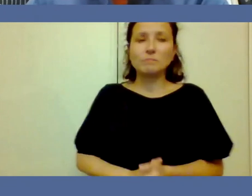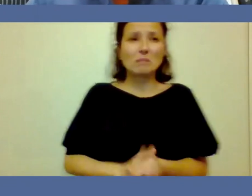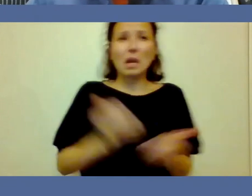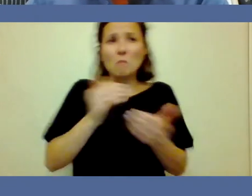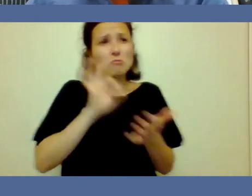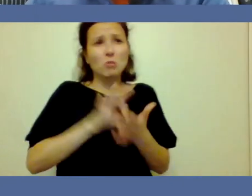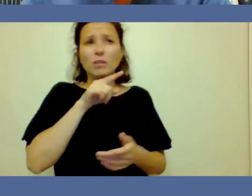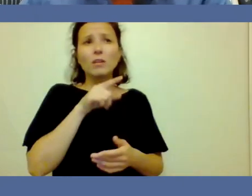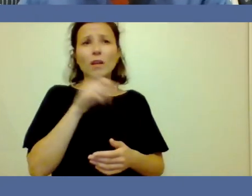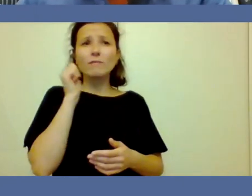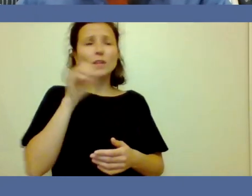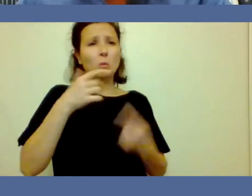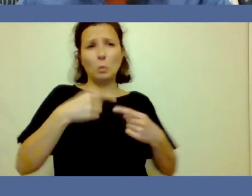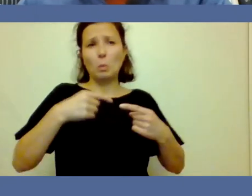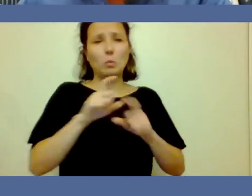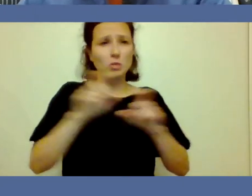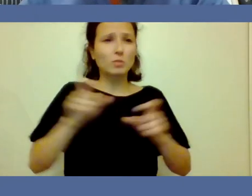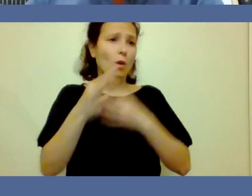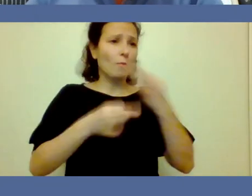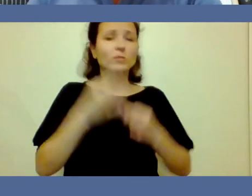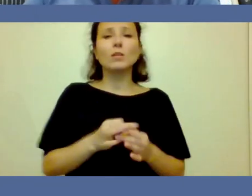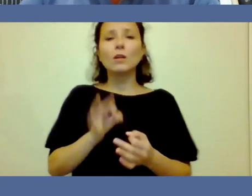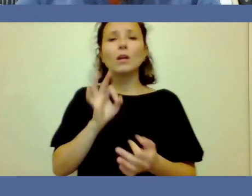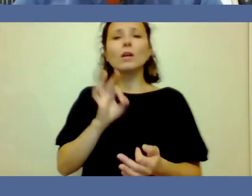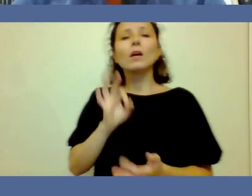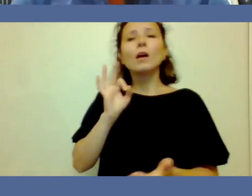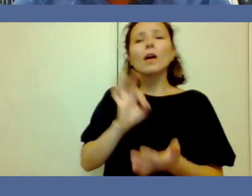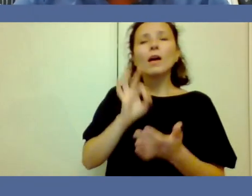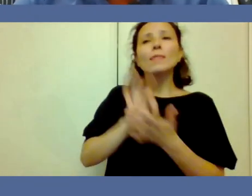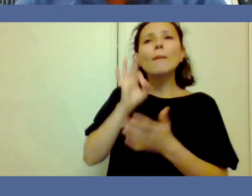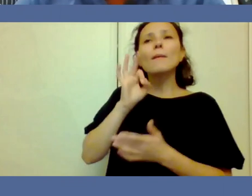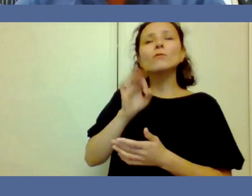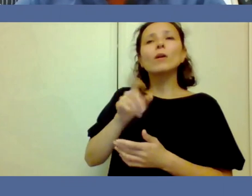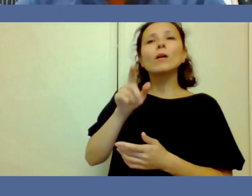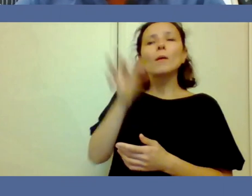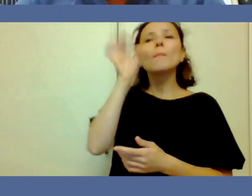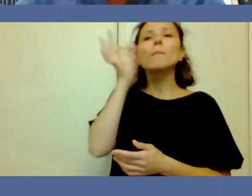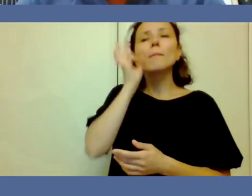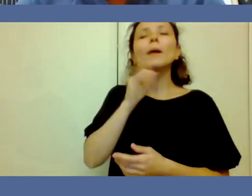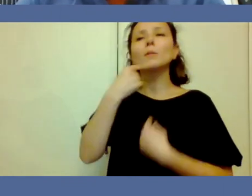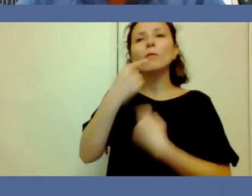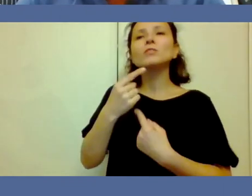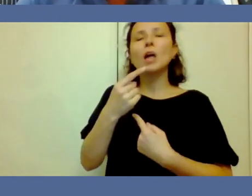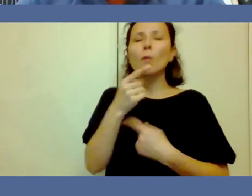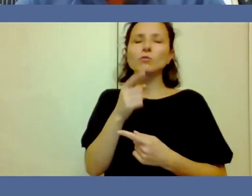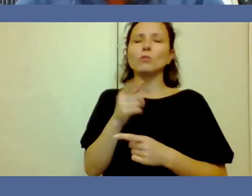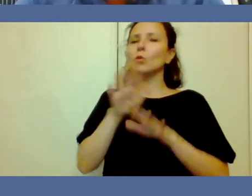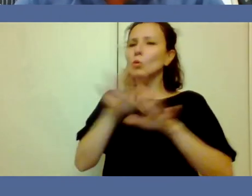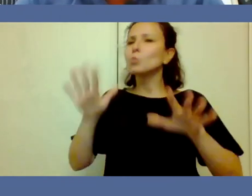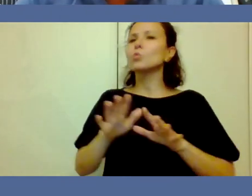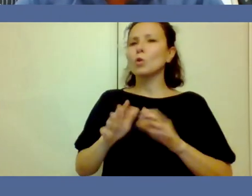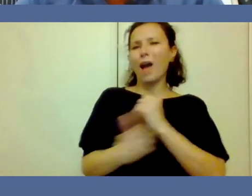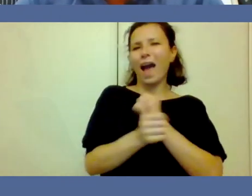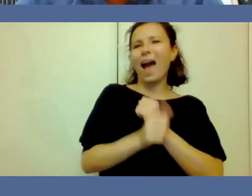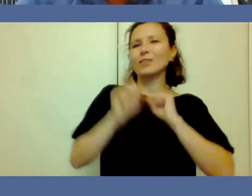tym powiedzieć. Na pewno dużo akt sądowych czytam, powiedziała Katarzyna Bonda w którymś miejscu. Lubi